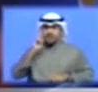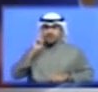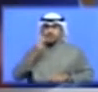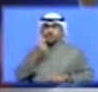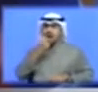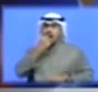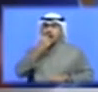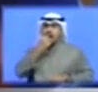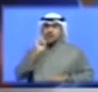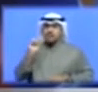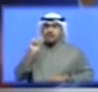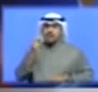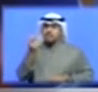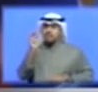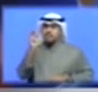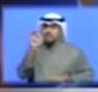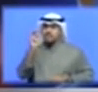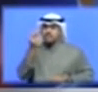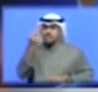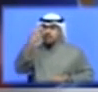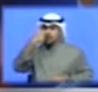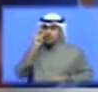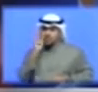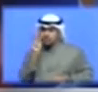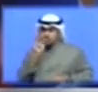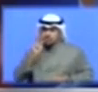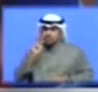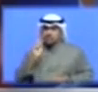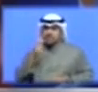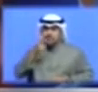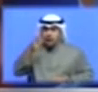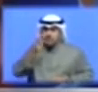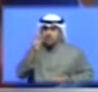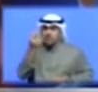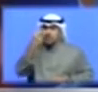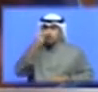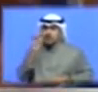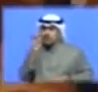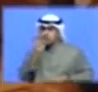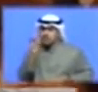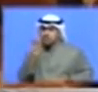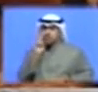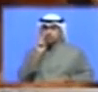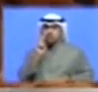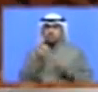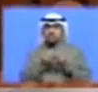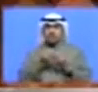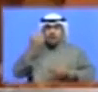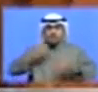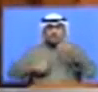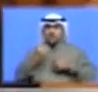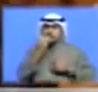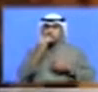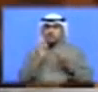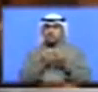الغدد اللعابية عن طريق المنظار، ففي الوقت الحالي عندنا القدرة على استئصالها بدون عملية جراحية.